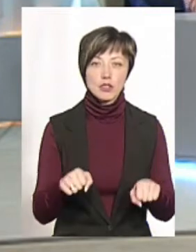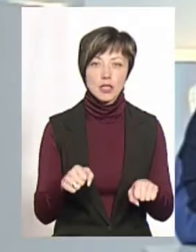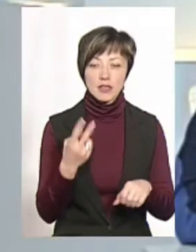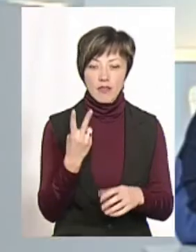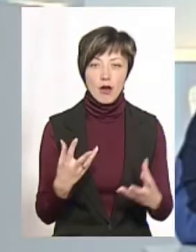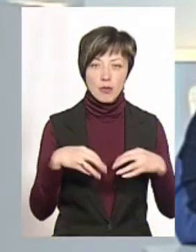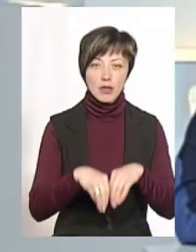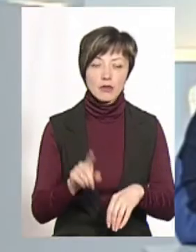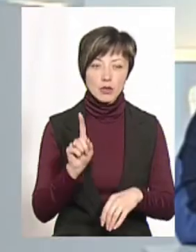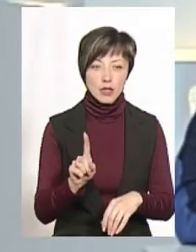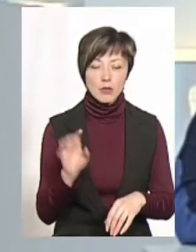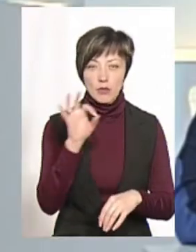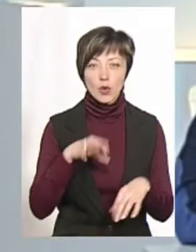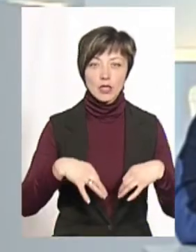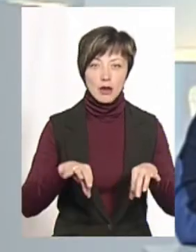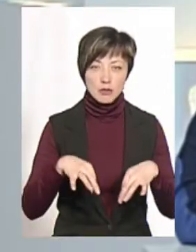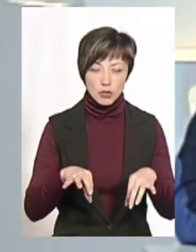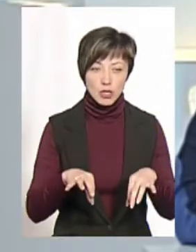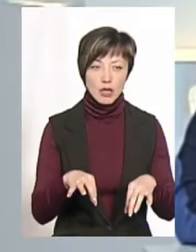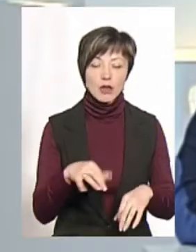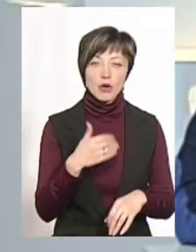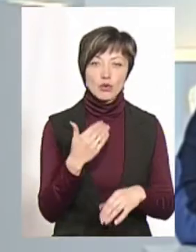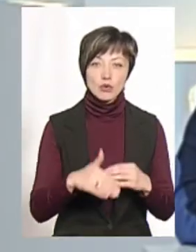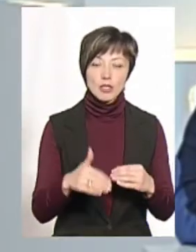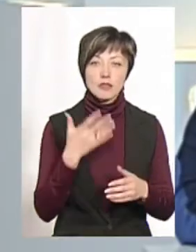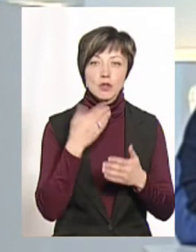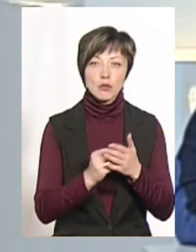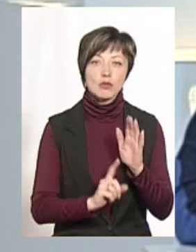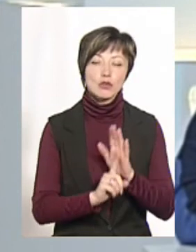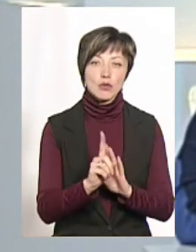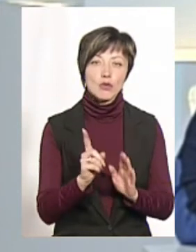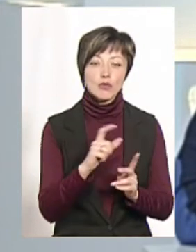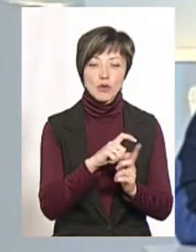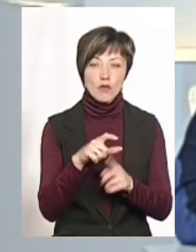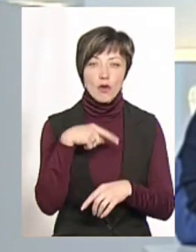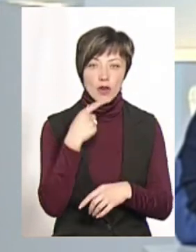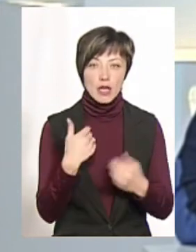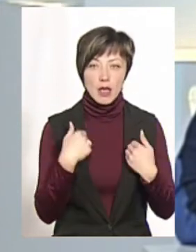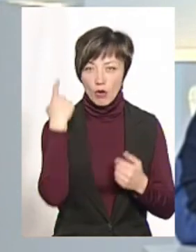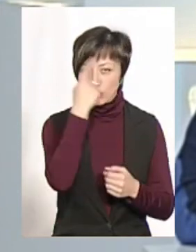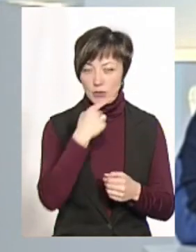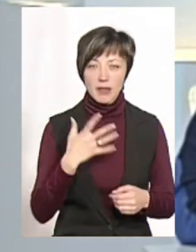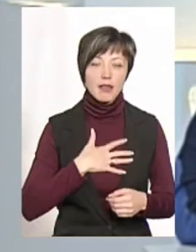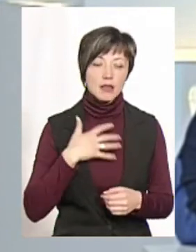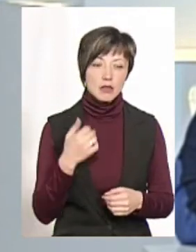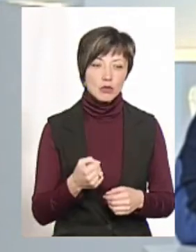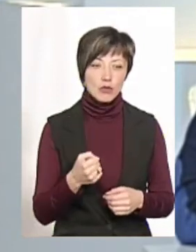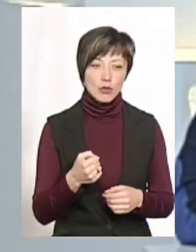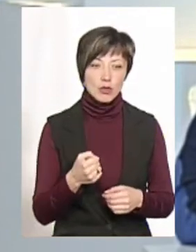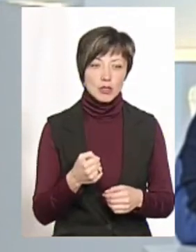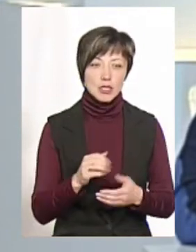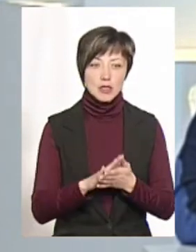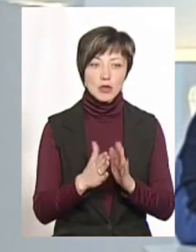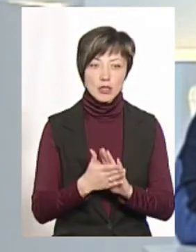одне об'єднати, так, да, так. Тому що мова йде про транспорт. Я вже в своєму початковому слові говорив про те, що я особисто не задоволений